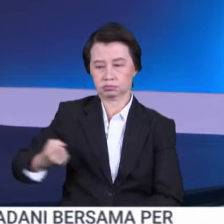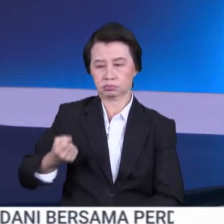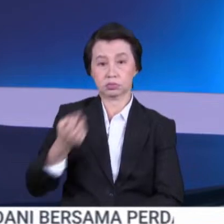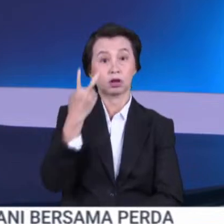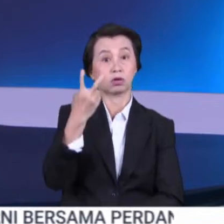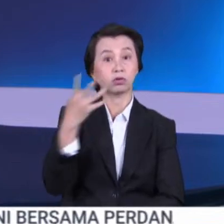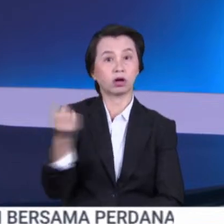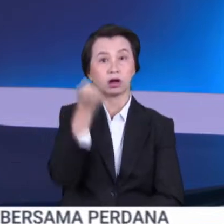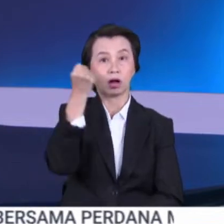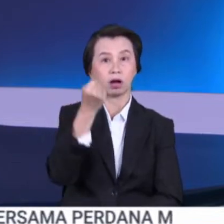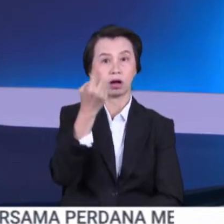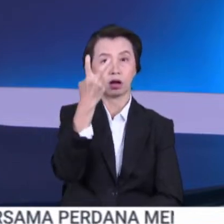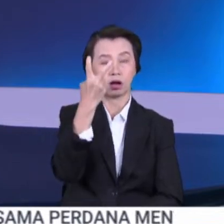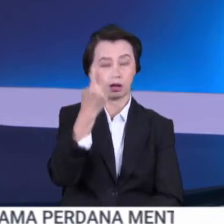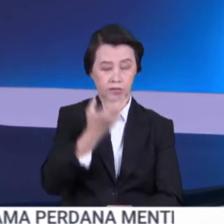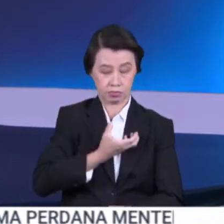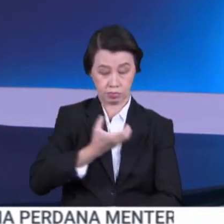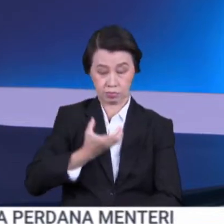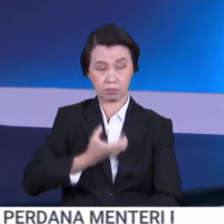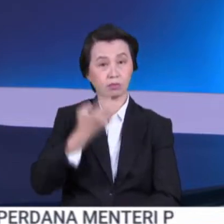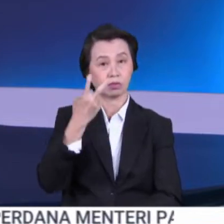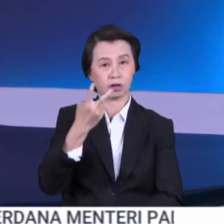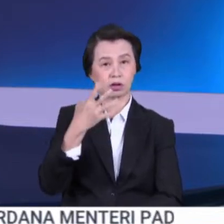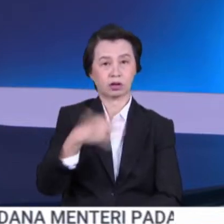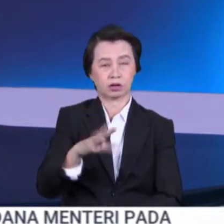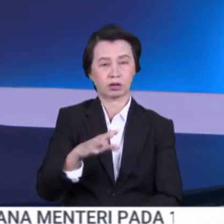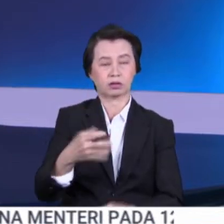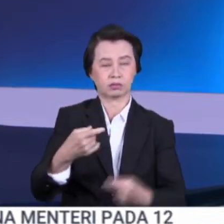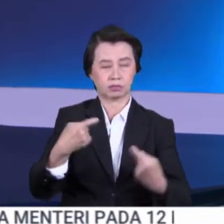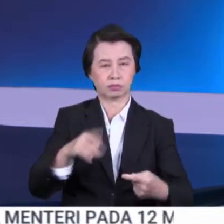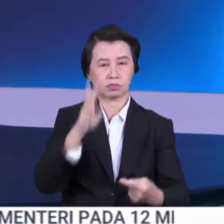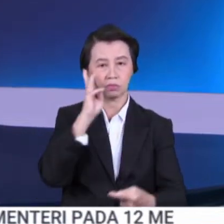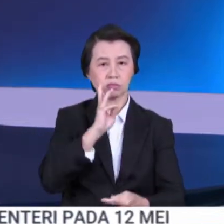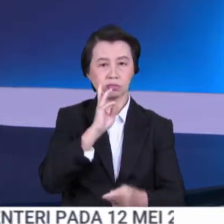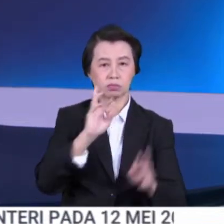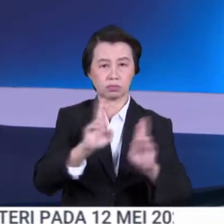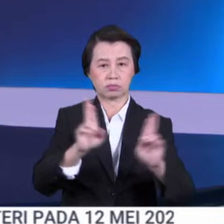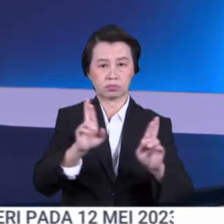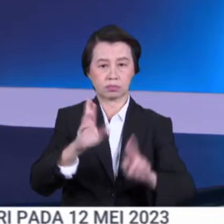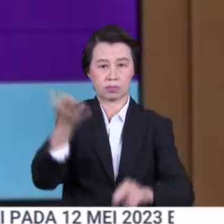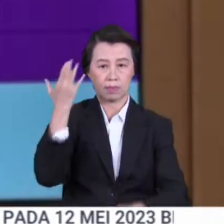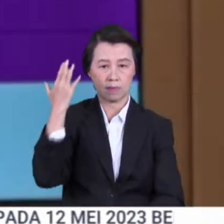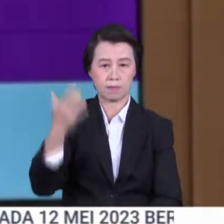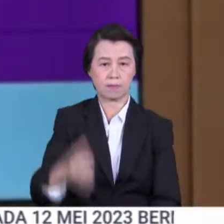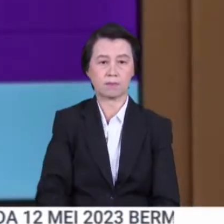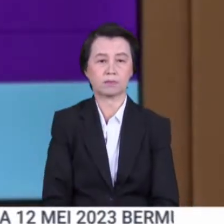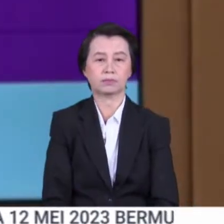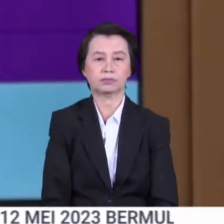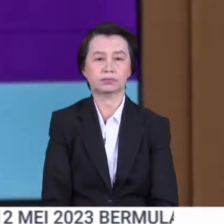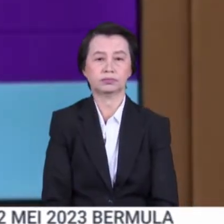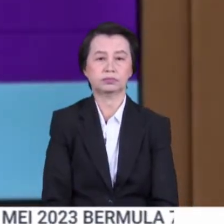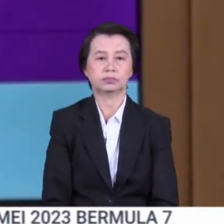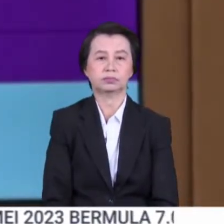diraih beliau selepas mengungguli saingan Nangguan Wanita pada Rabu lepas.